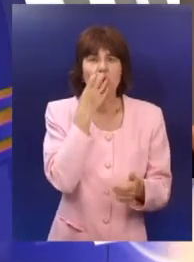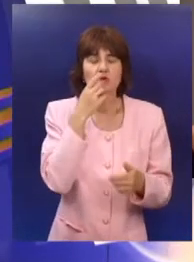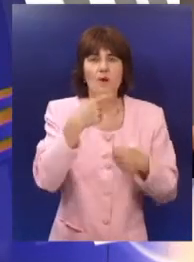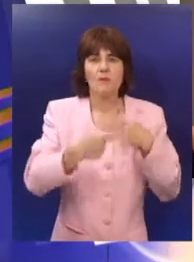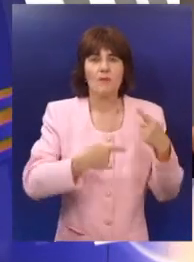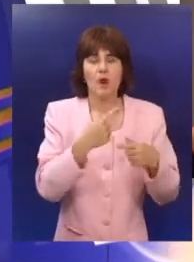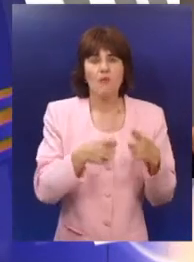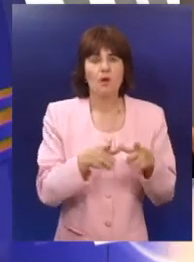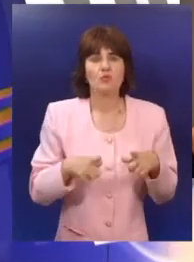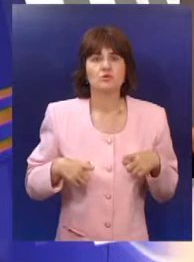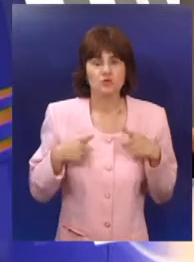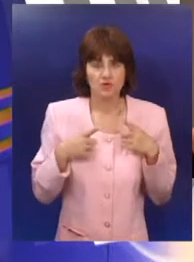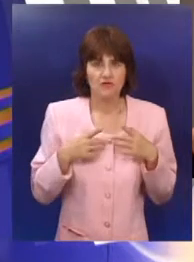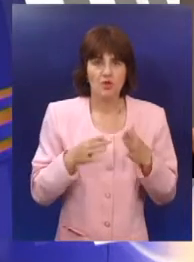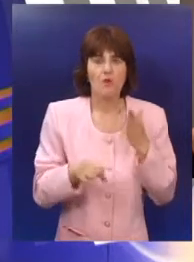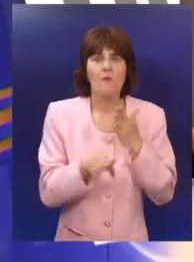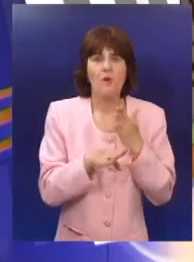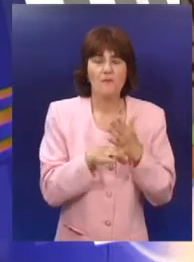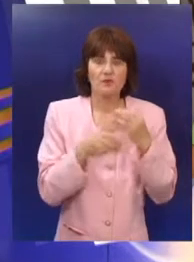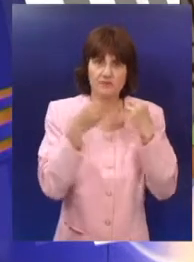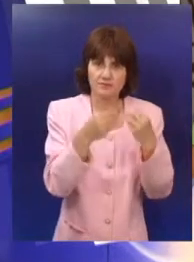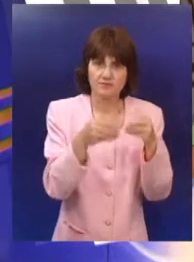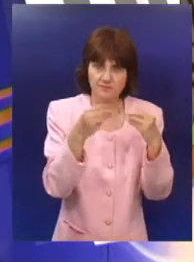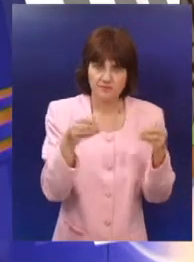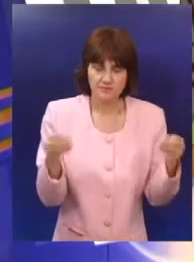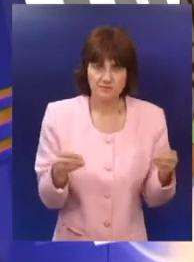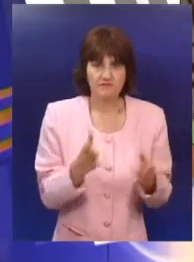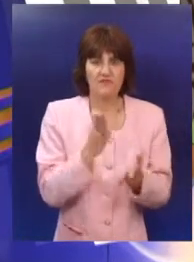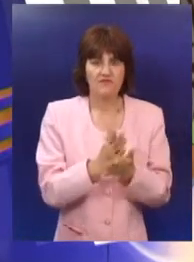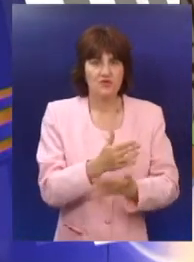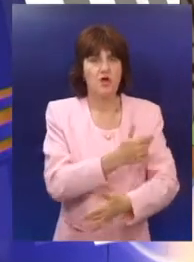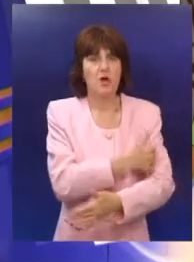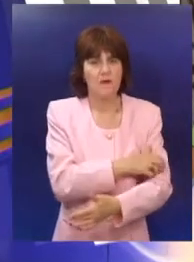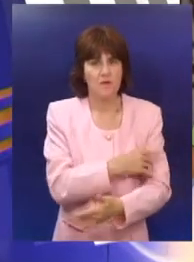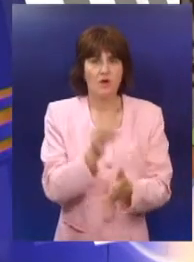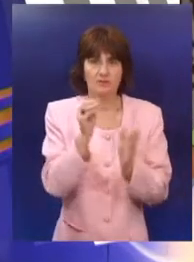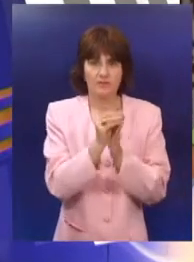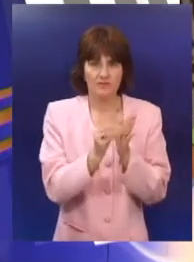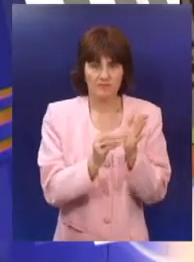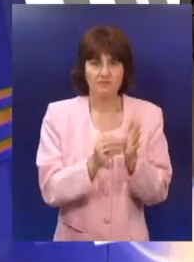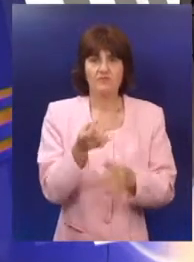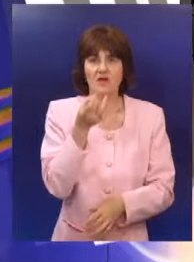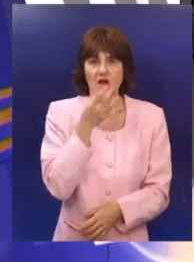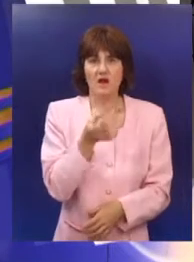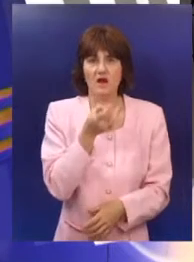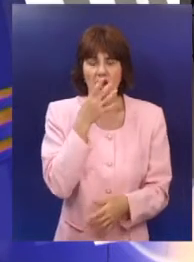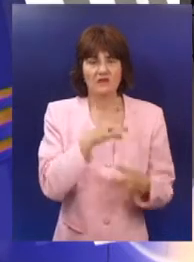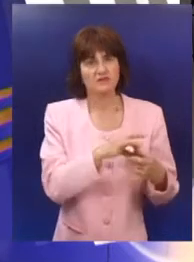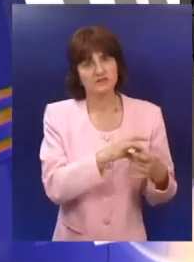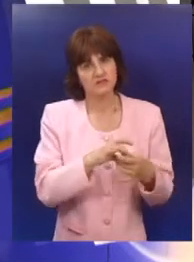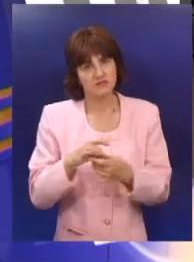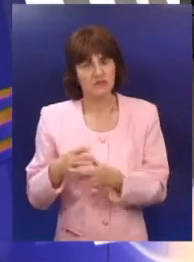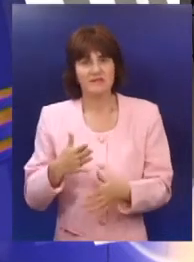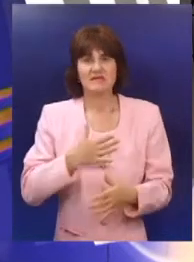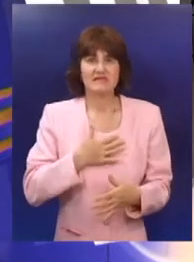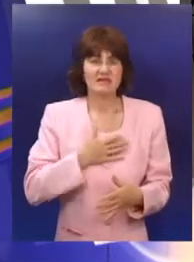promeni, a osobe koje potraže stručnu pomoć psihoterapeuta već su bile u bolnici i već koriste terapiju lekovima koja sama